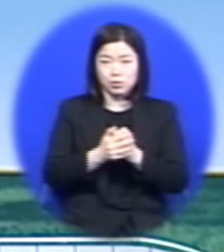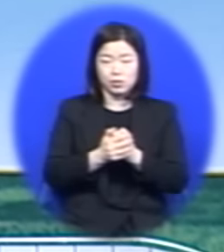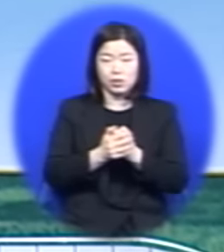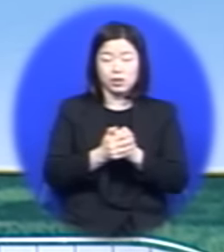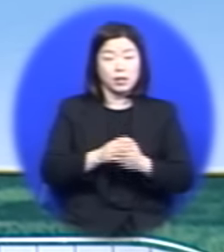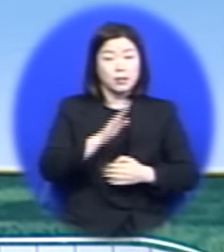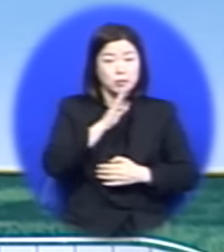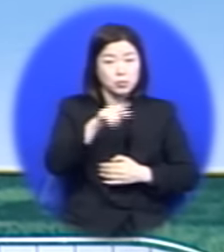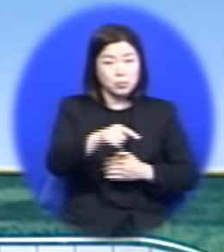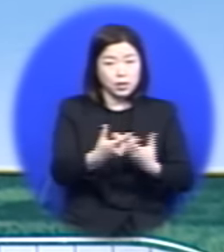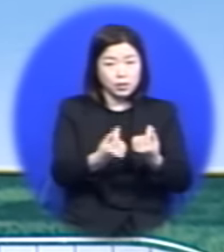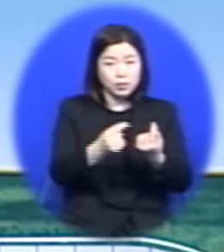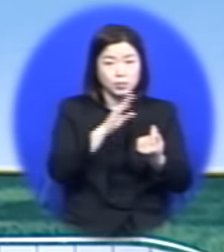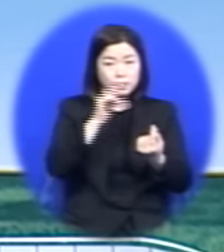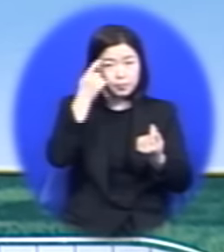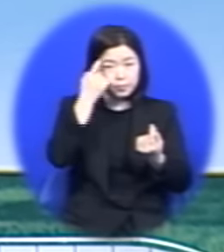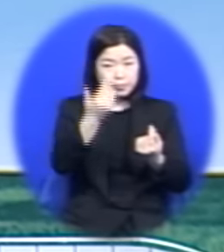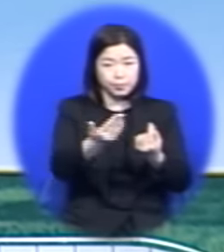정말 그럴까요?